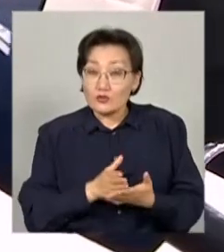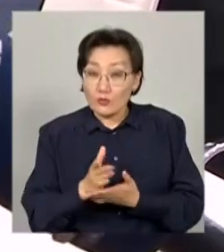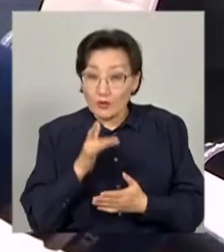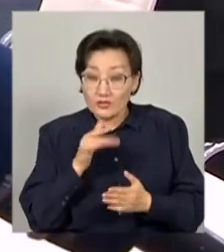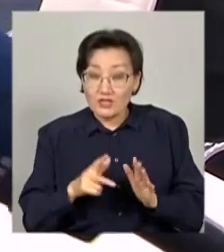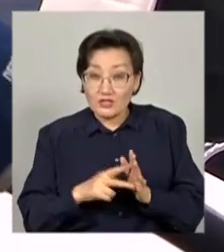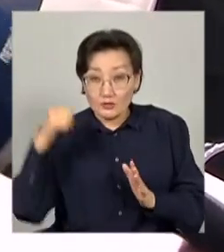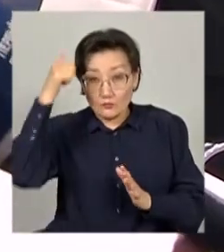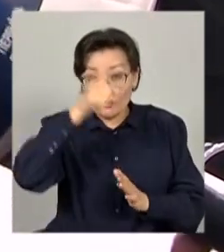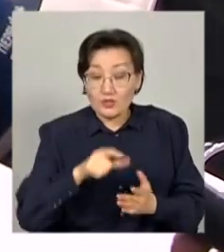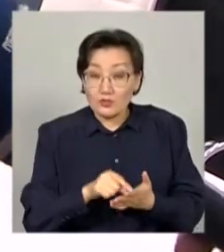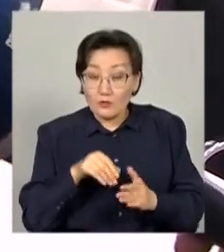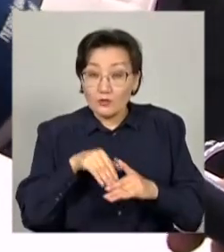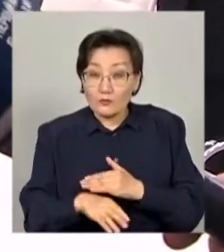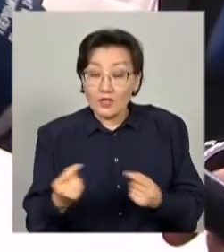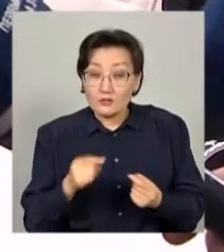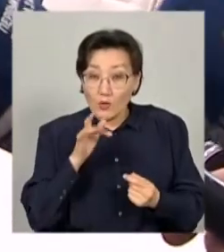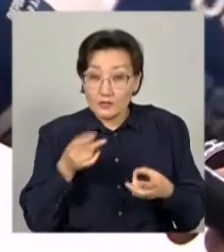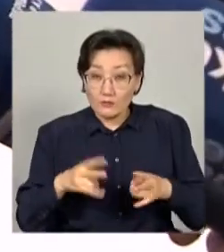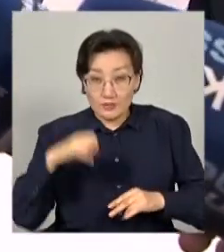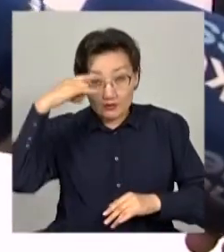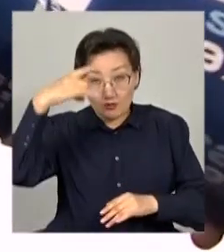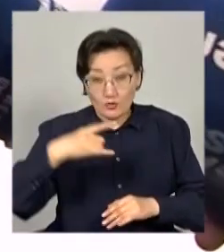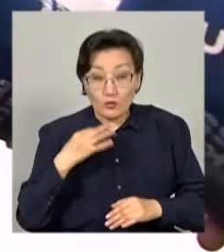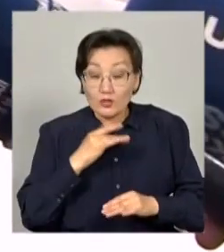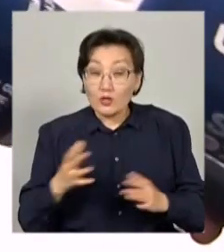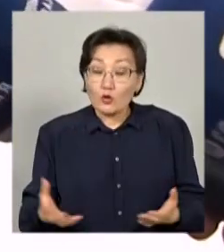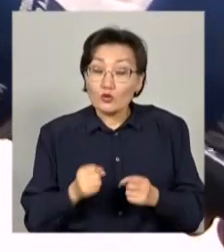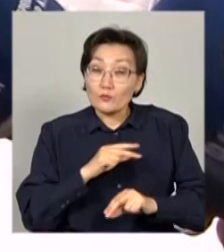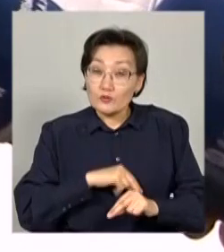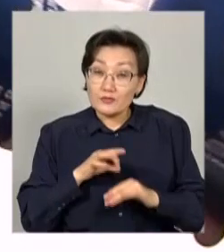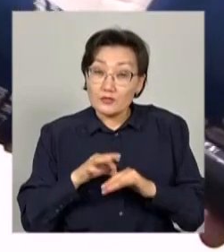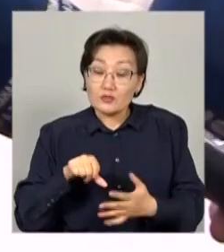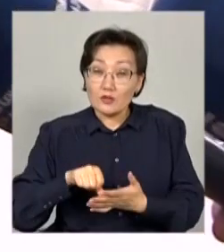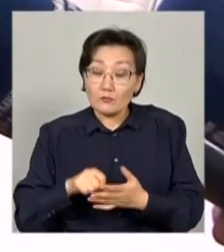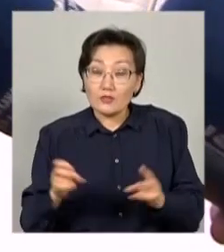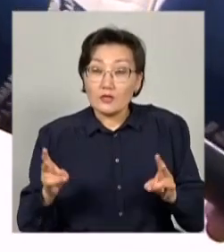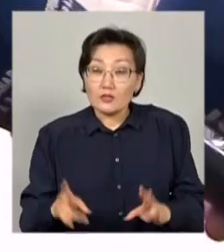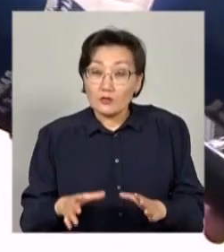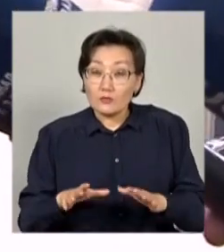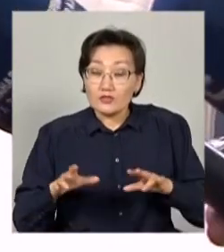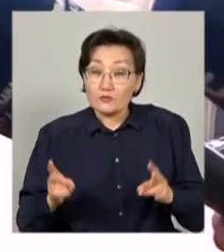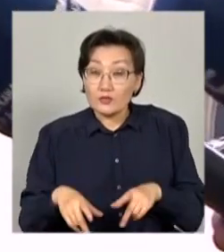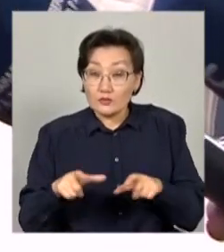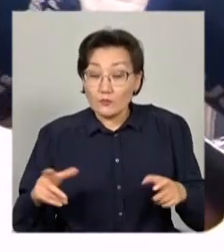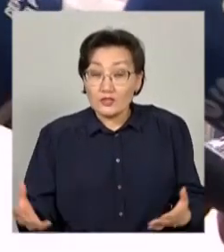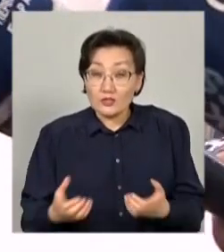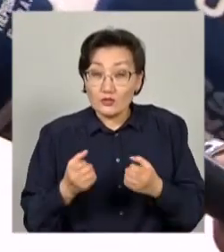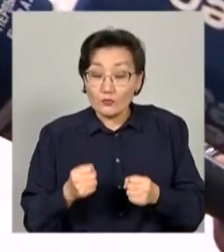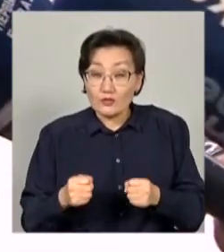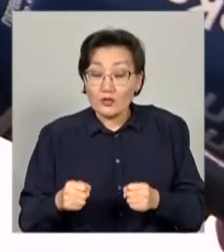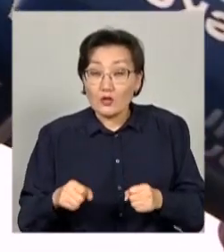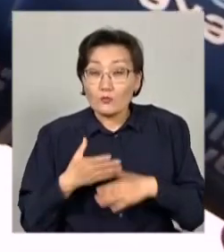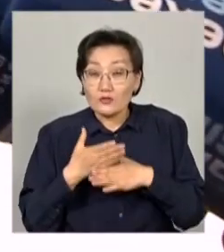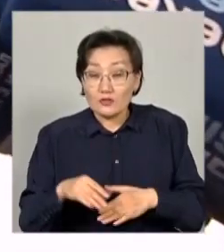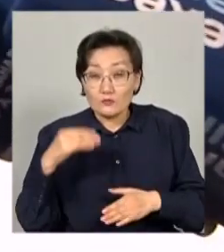Зейнетке шығуына аз уақыт қалды. Ол бізбен Қазақстанда талай құтқару жұмыстарын жүргізді. Табиғи апаттан зардап шеккендерді табуға көмектесті.